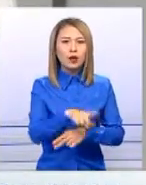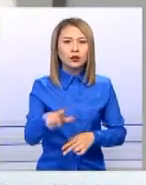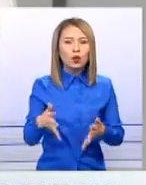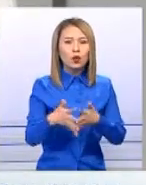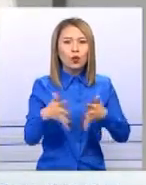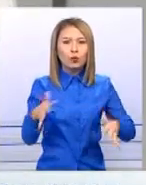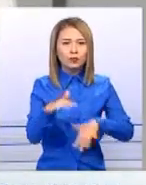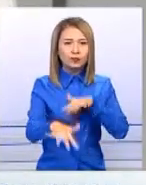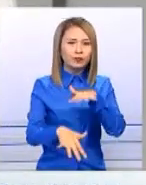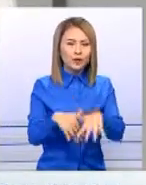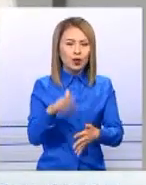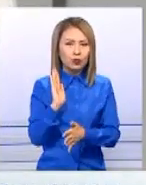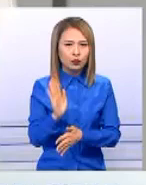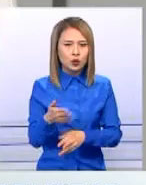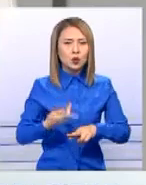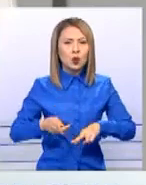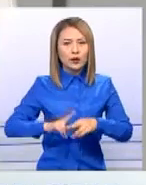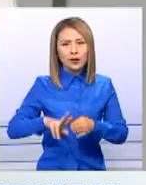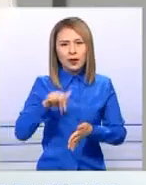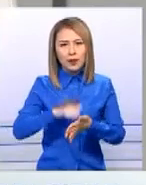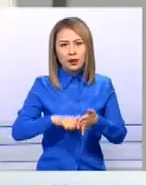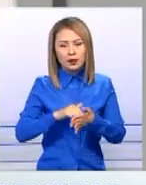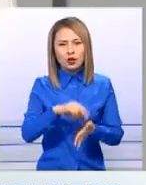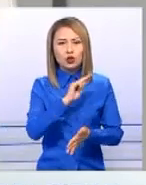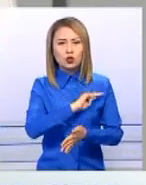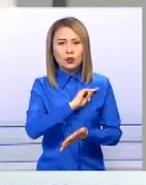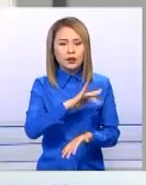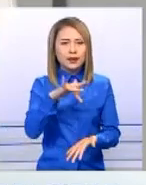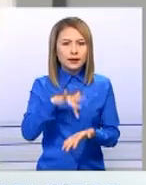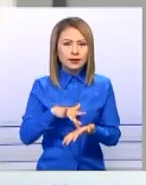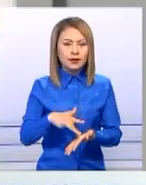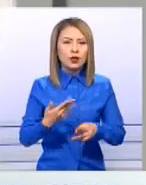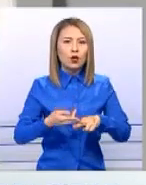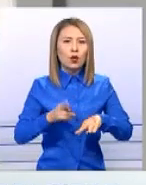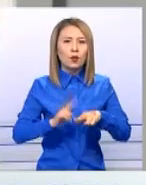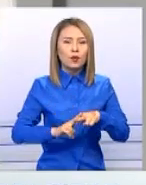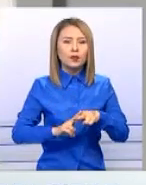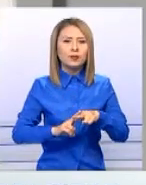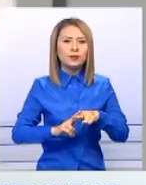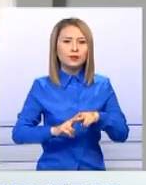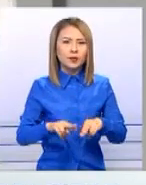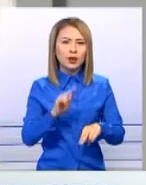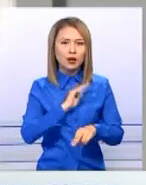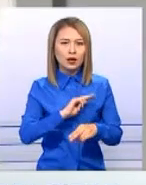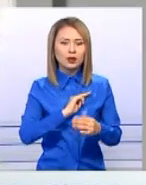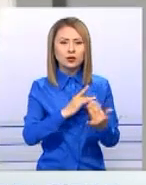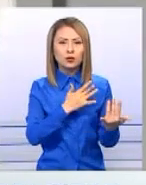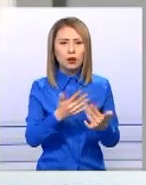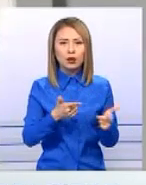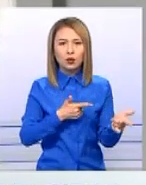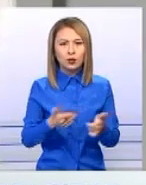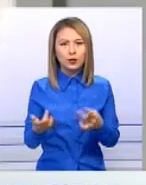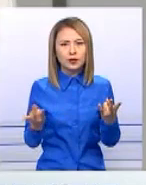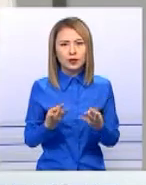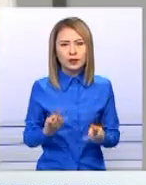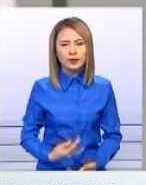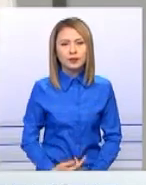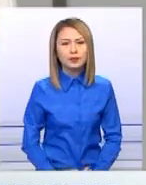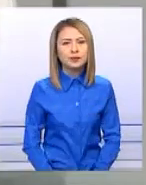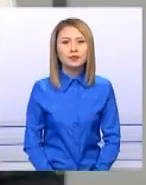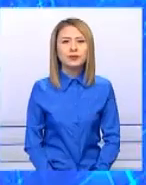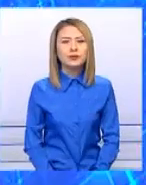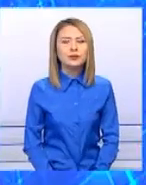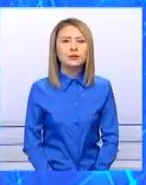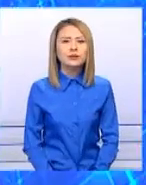көпте бағылады деген болжам бар. Сол себепті жұмыспен қамту ұйымдарының қызметкерлері бұл жерде қызмет көрсетуге дайын болуы тиіс.